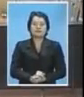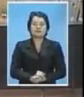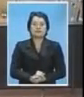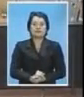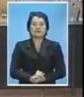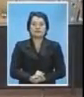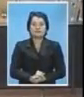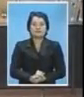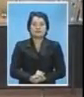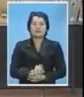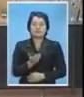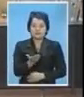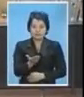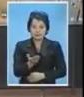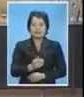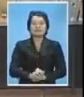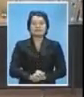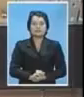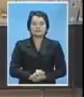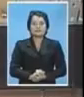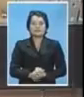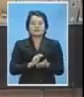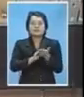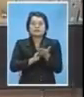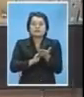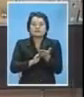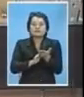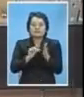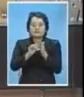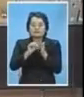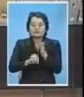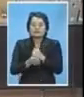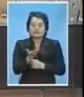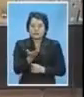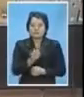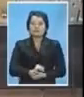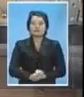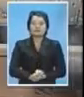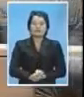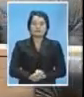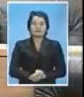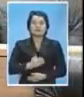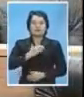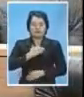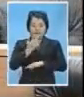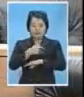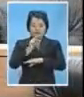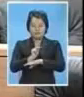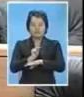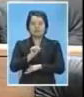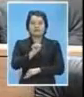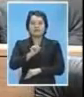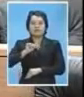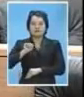ท่านเจมิงครับขอให้ถอนคำนี้เถอะครับ ท่านประธานที่เคารพกับผมเจมิงตุ้ตายงสมาชิกส